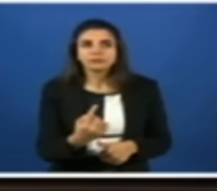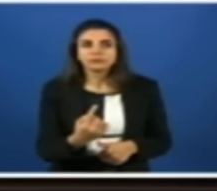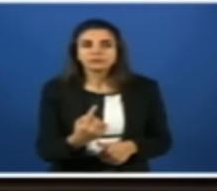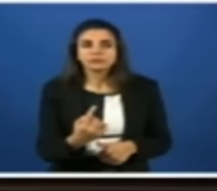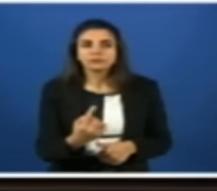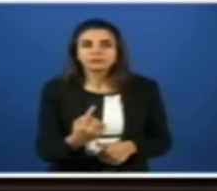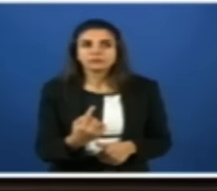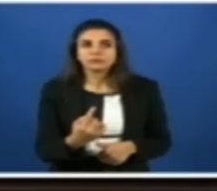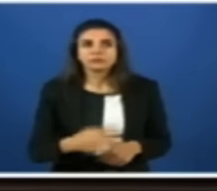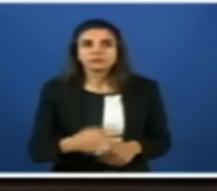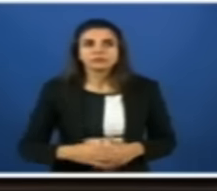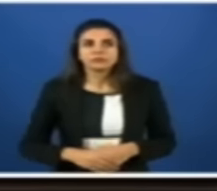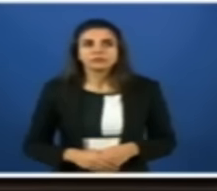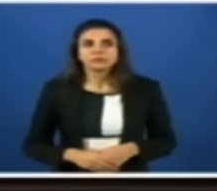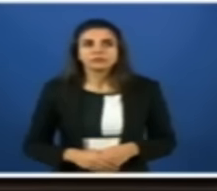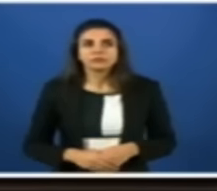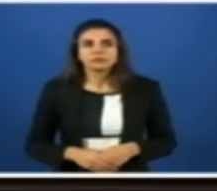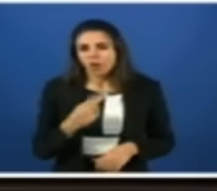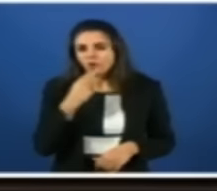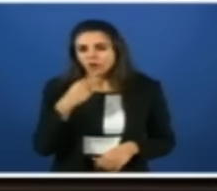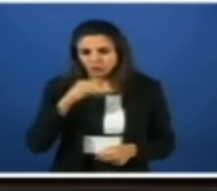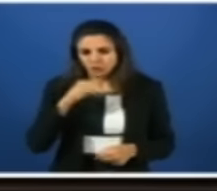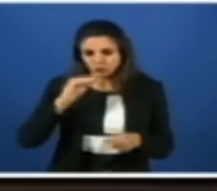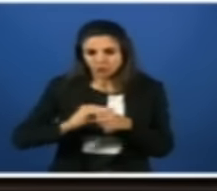sözlerimi sonlandırırken